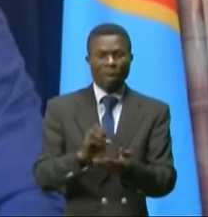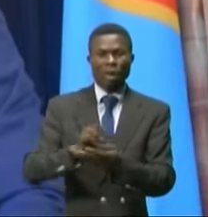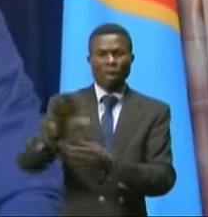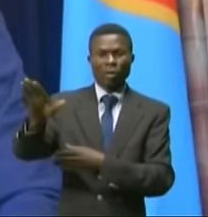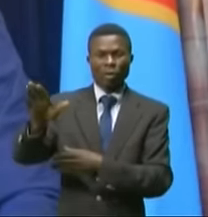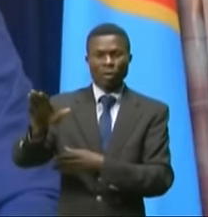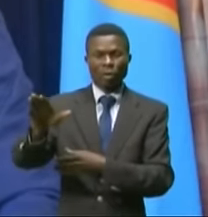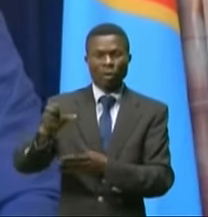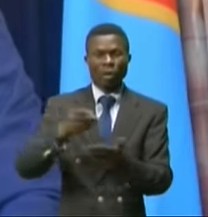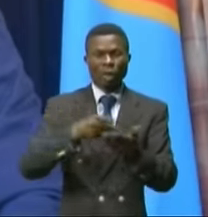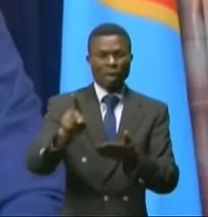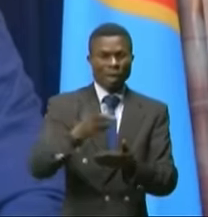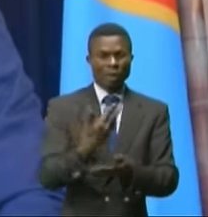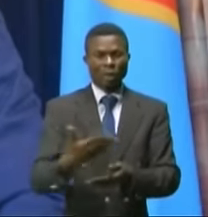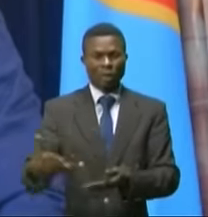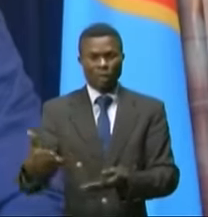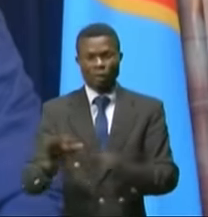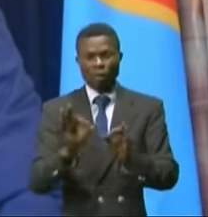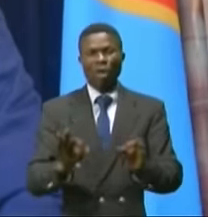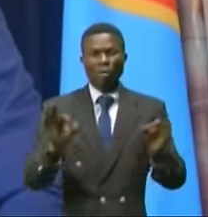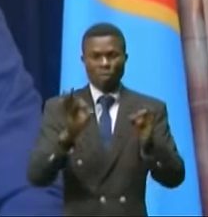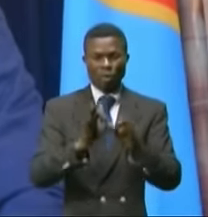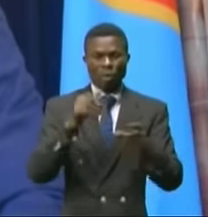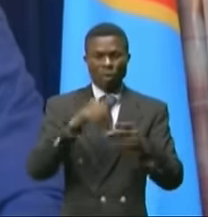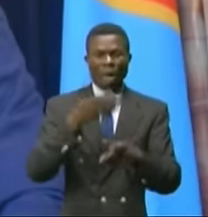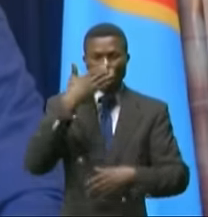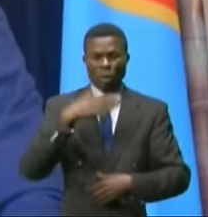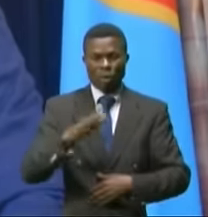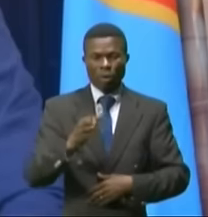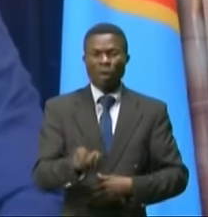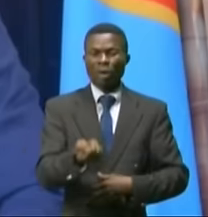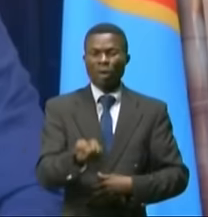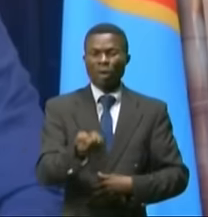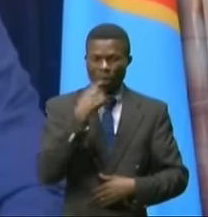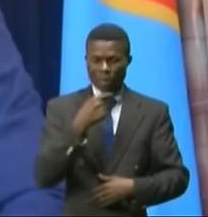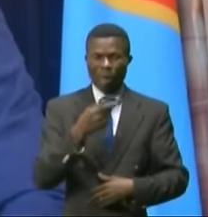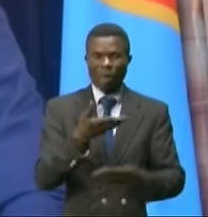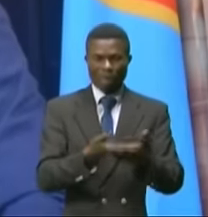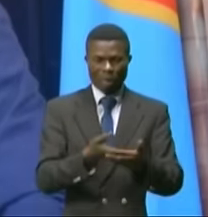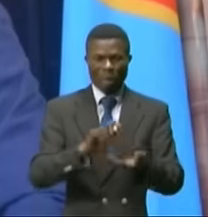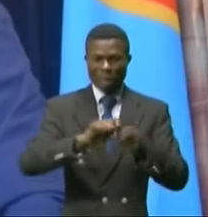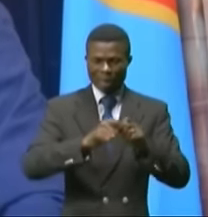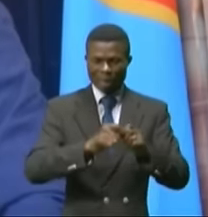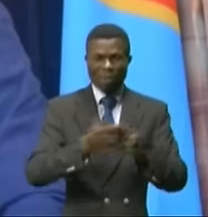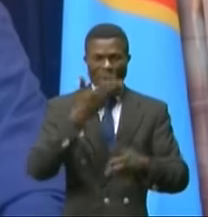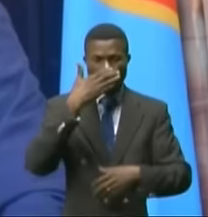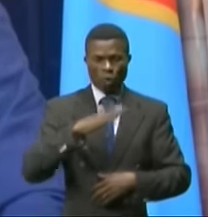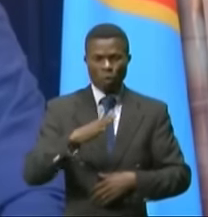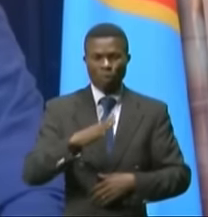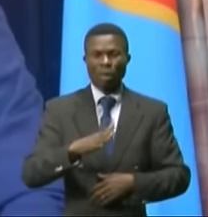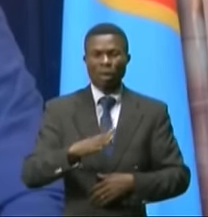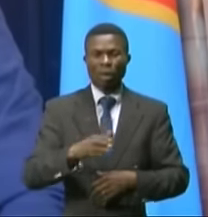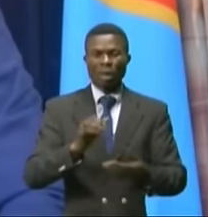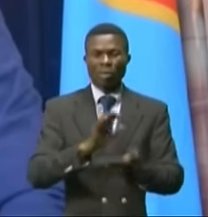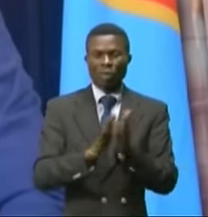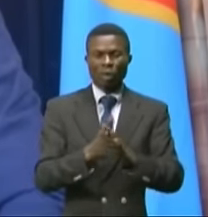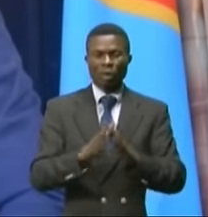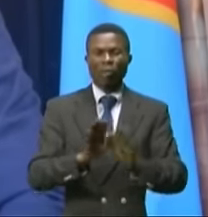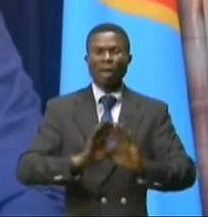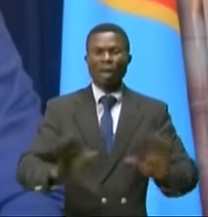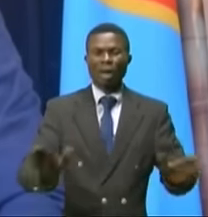vers l'achat de petits matériels, des petites réhabilitations, afin de rendre